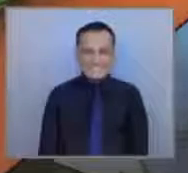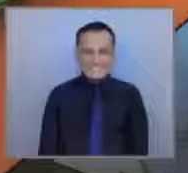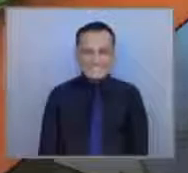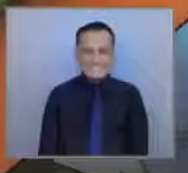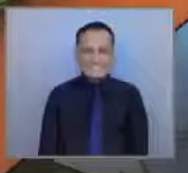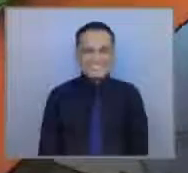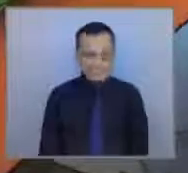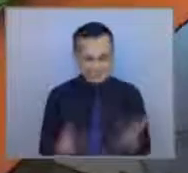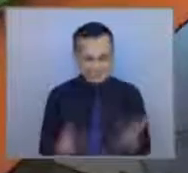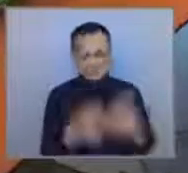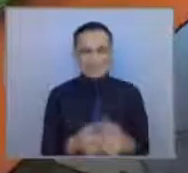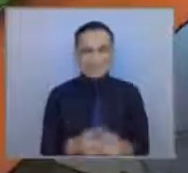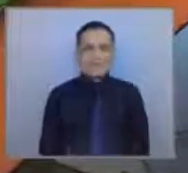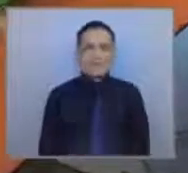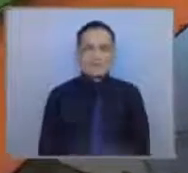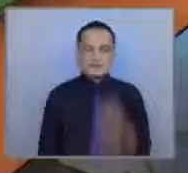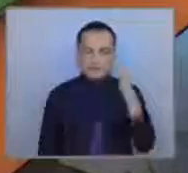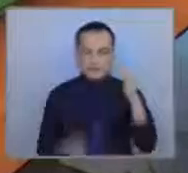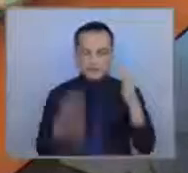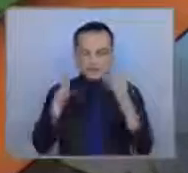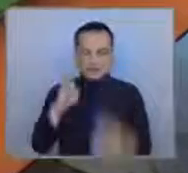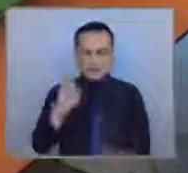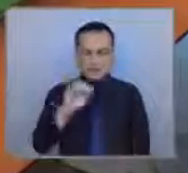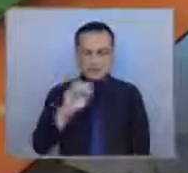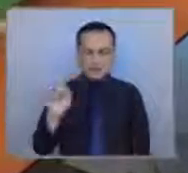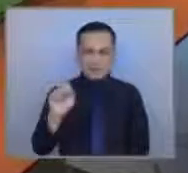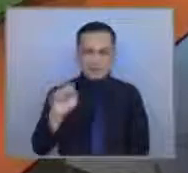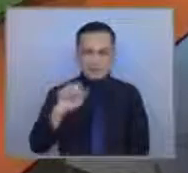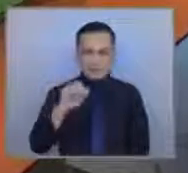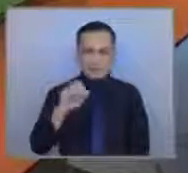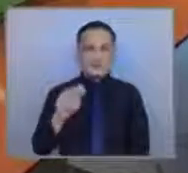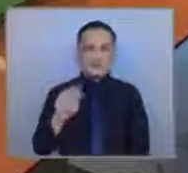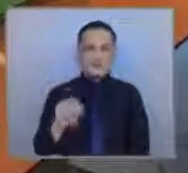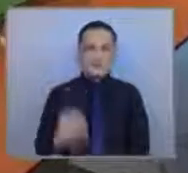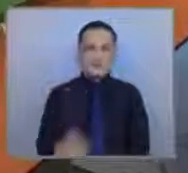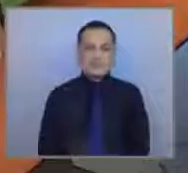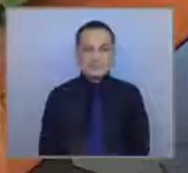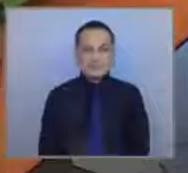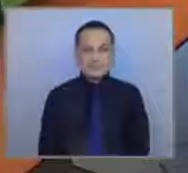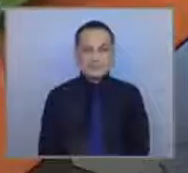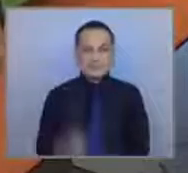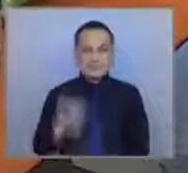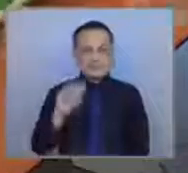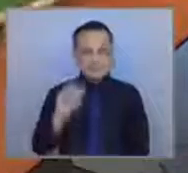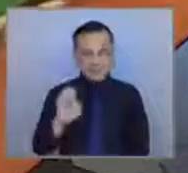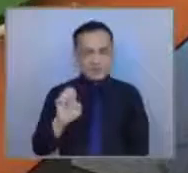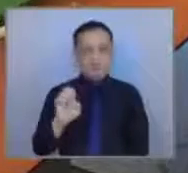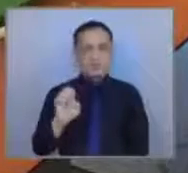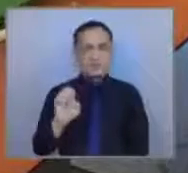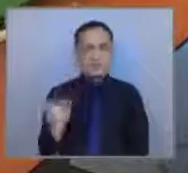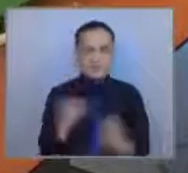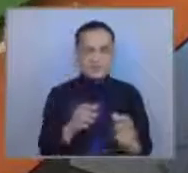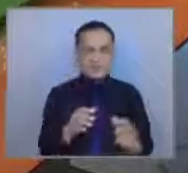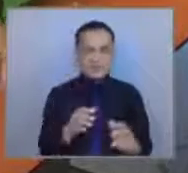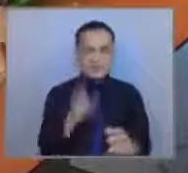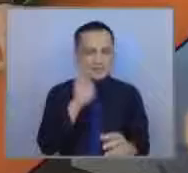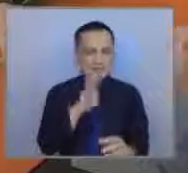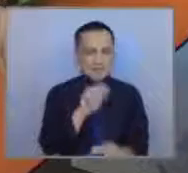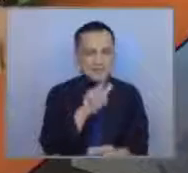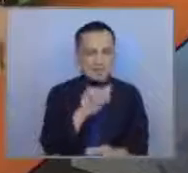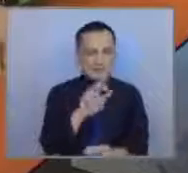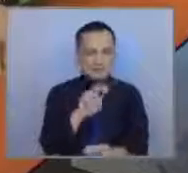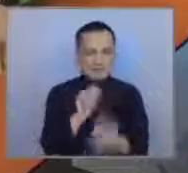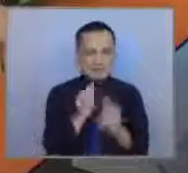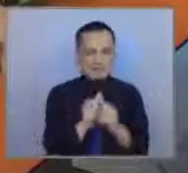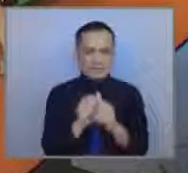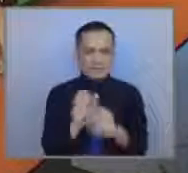Binabati ko nga po pala si Boss Jake Hoson, si Boss Jake, saka si Kuya Alvin Anson na lagi kong kasama sa pelikula,